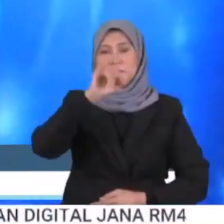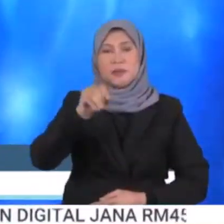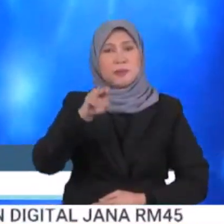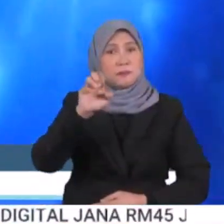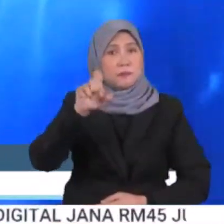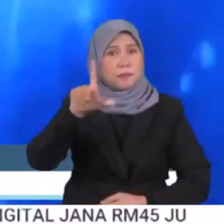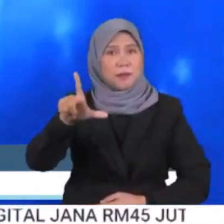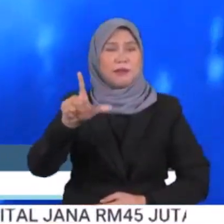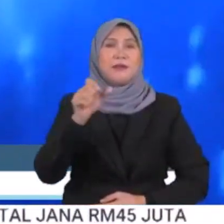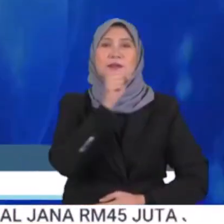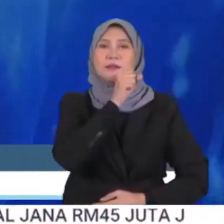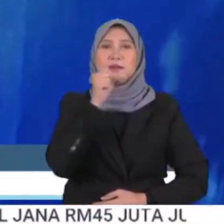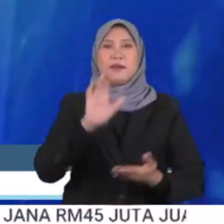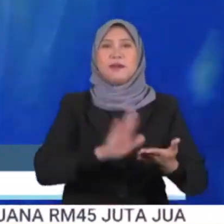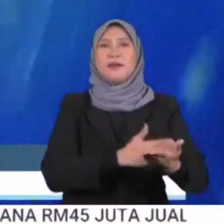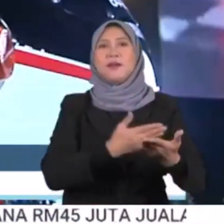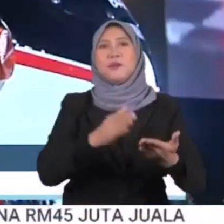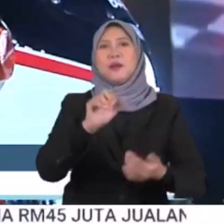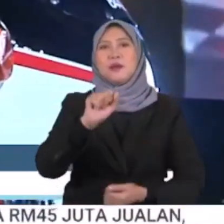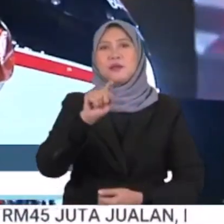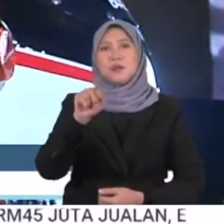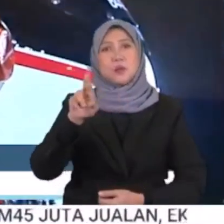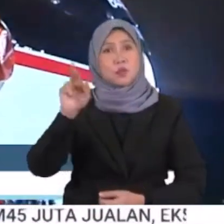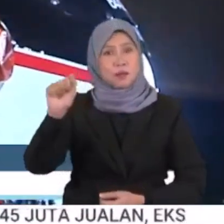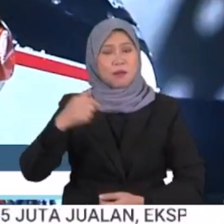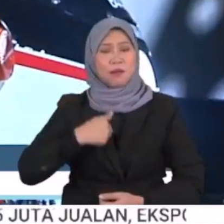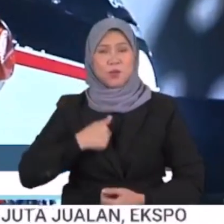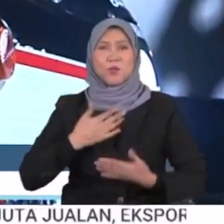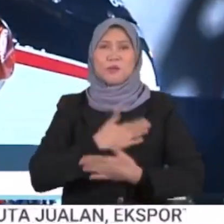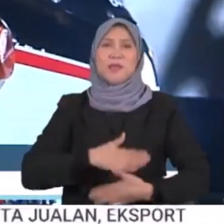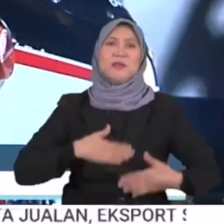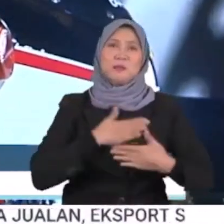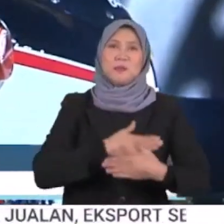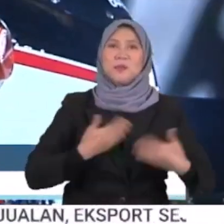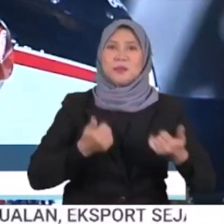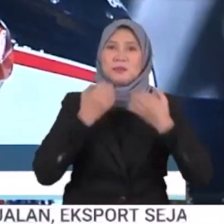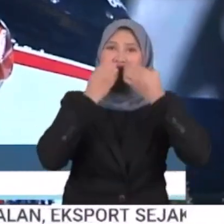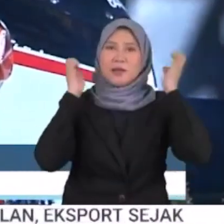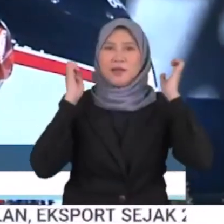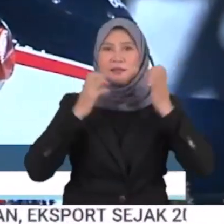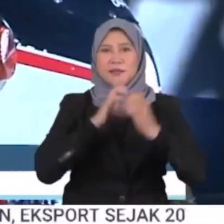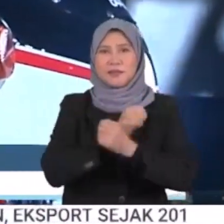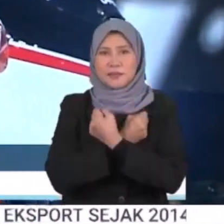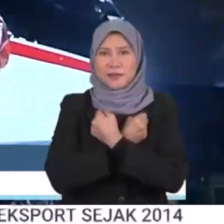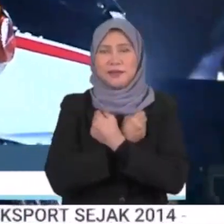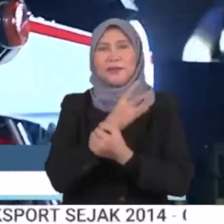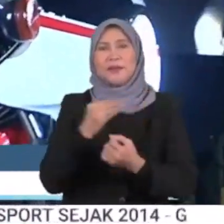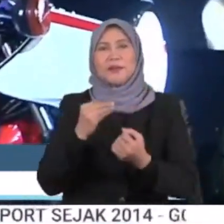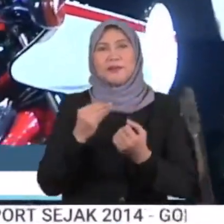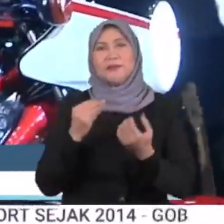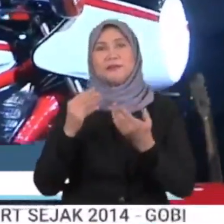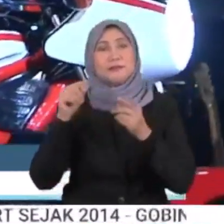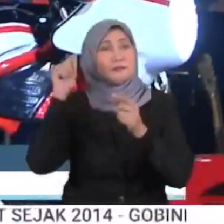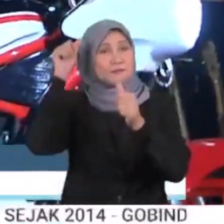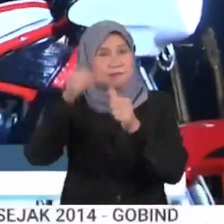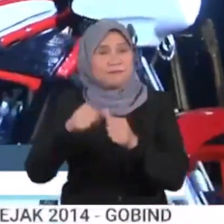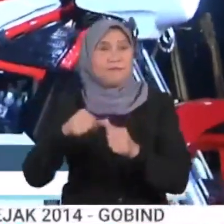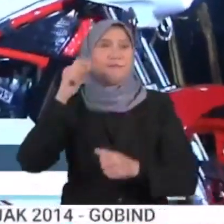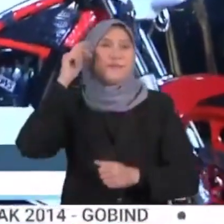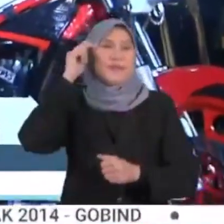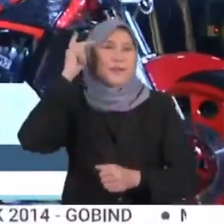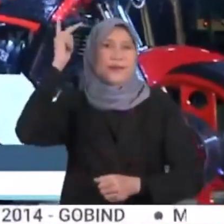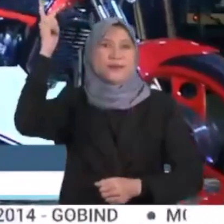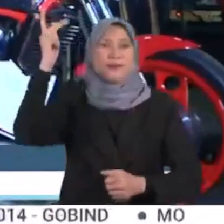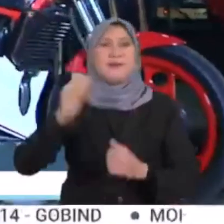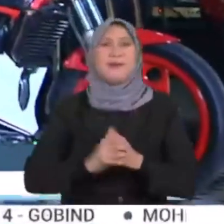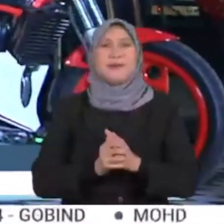Abdillah yang mendendangkan lagu Azura, Aku Penghibur, Kehebatan Cinta dan Sandarkan Pada Kenangan. Majlis dirasmikan